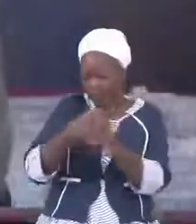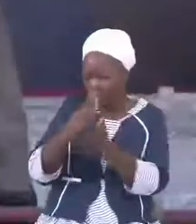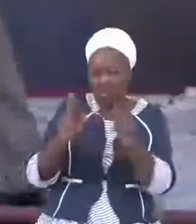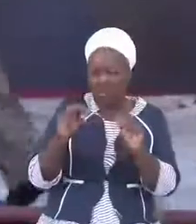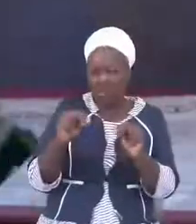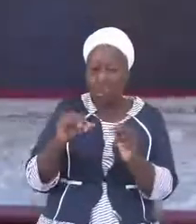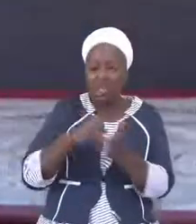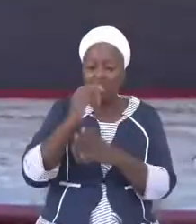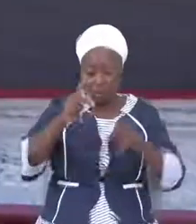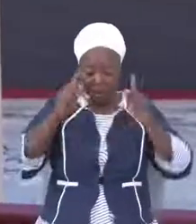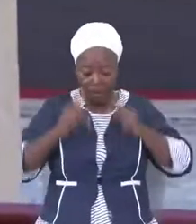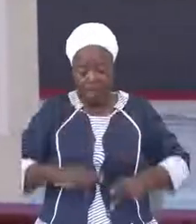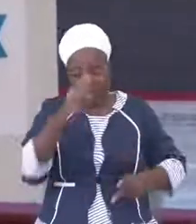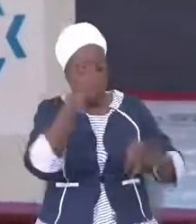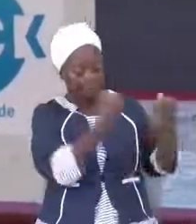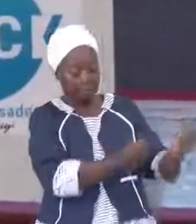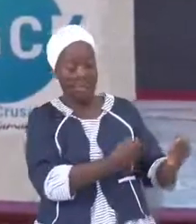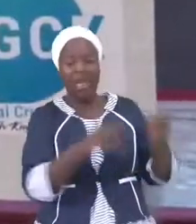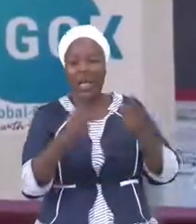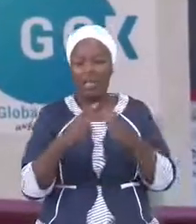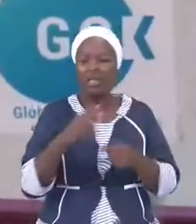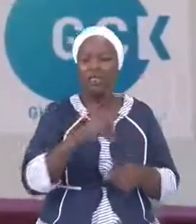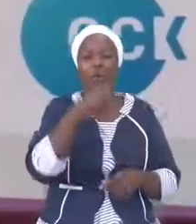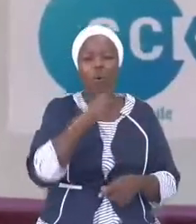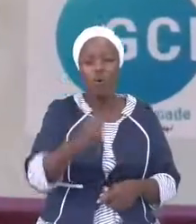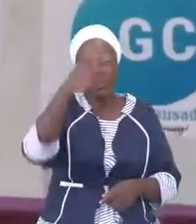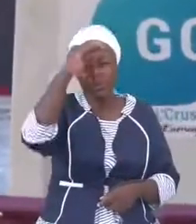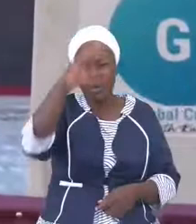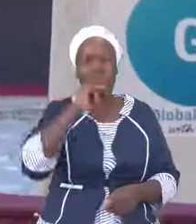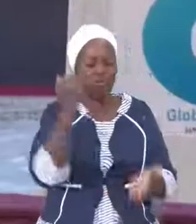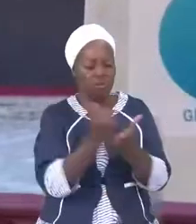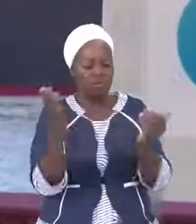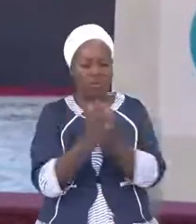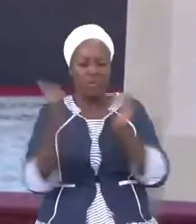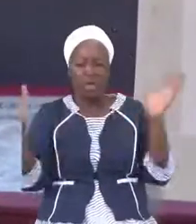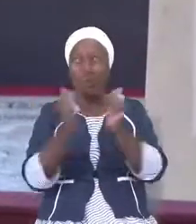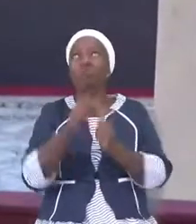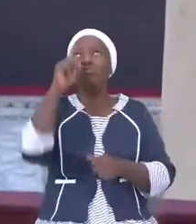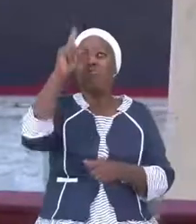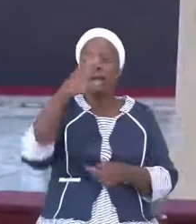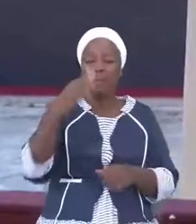personnelle. Et sachant que notre vieil, mon vieil homme, oui,